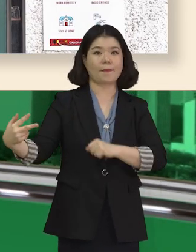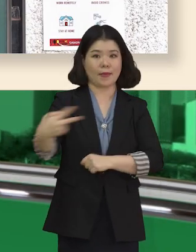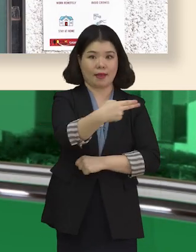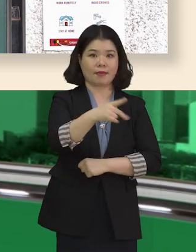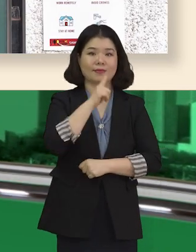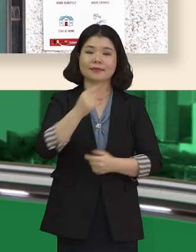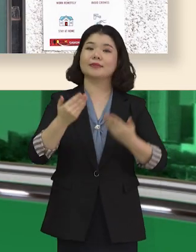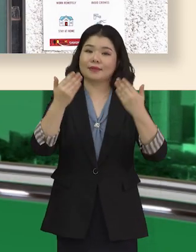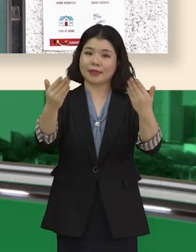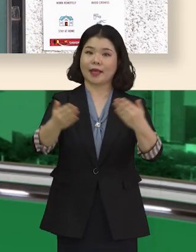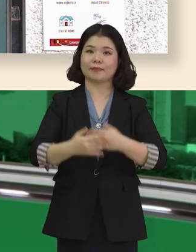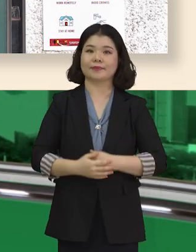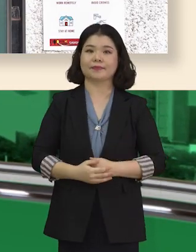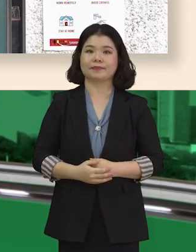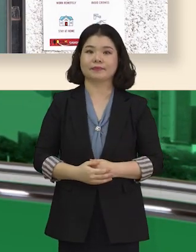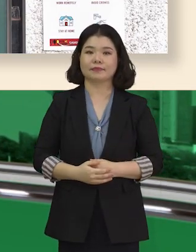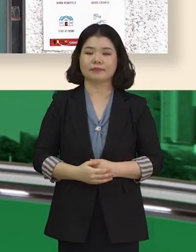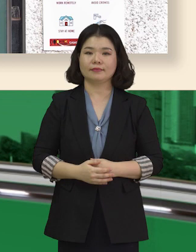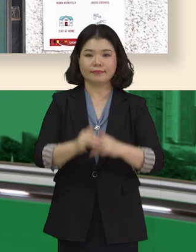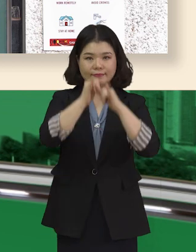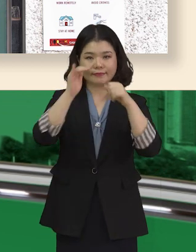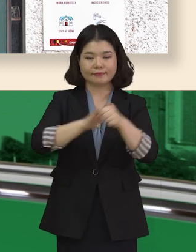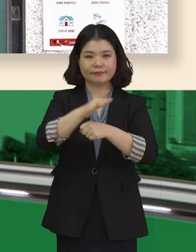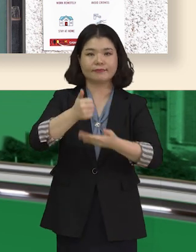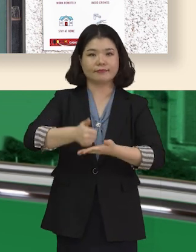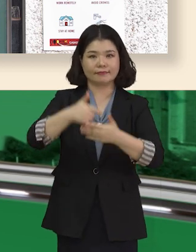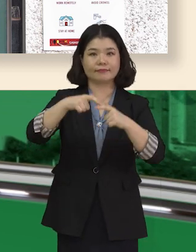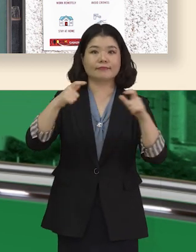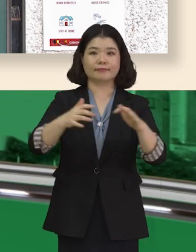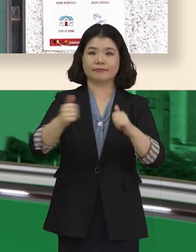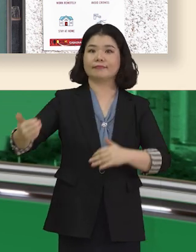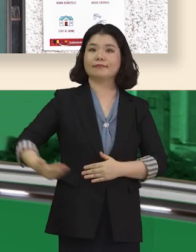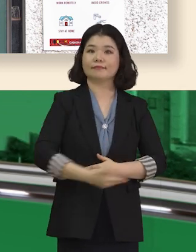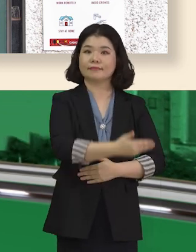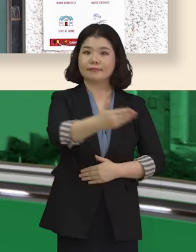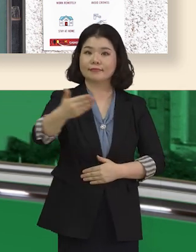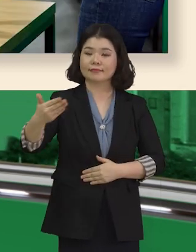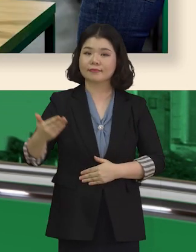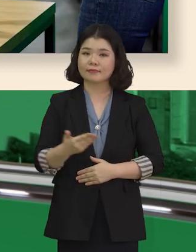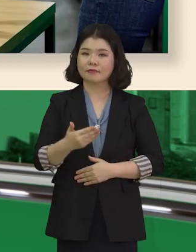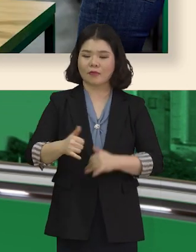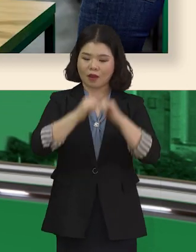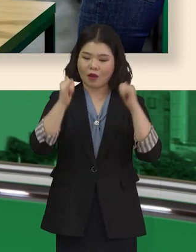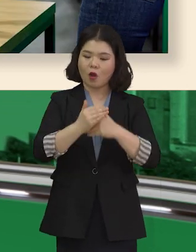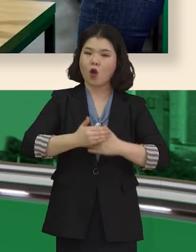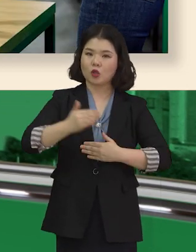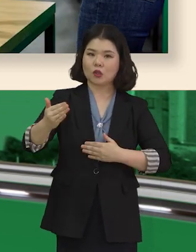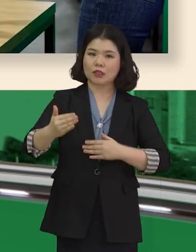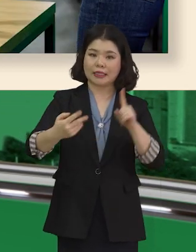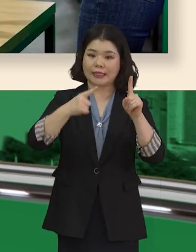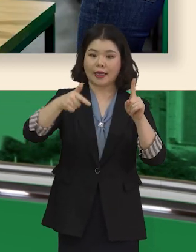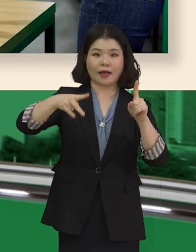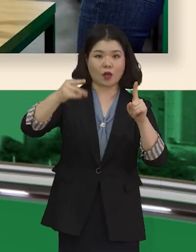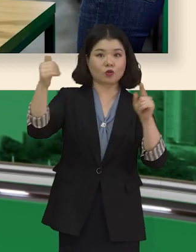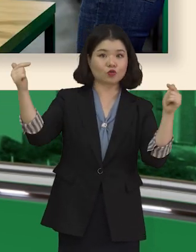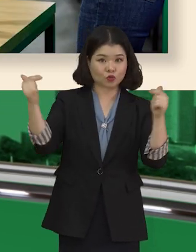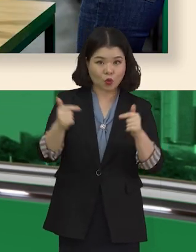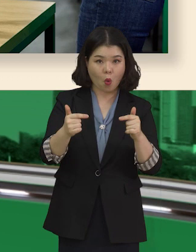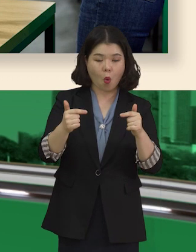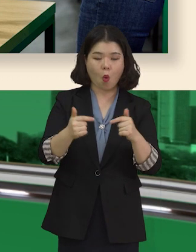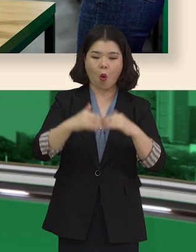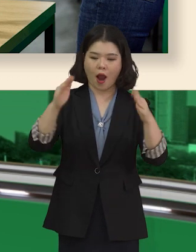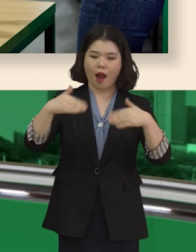차단했다는 말씀을 드립니다. 사랑하고 존경하는 강남구민 여러분, 거리 두기가 1단계로 완화되고